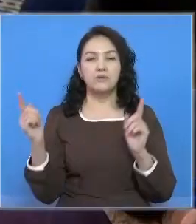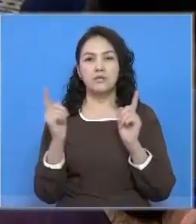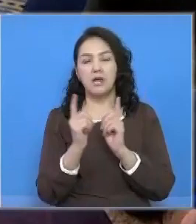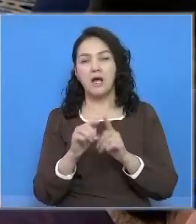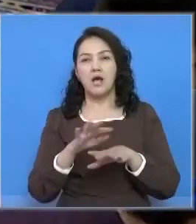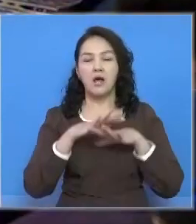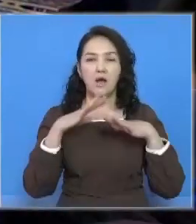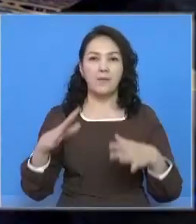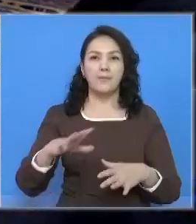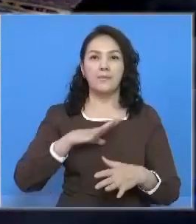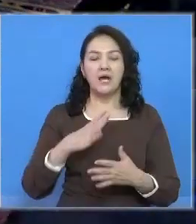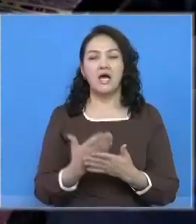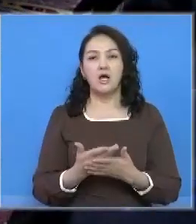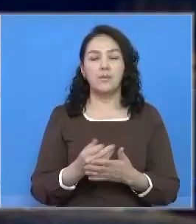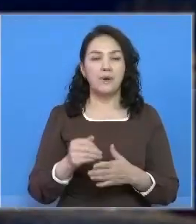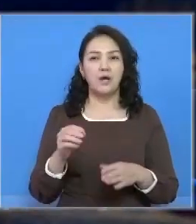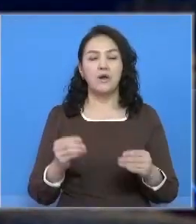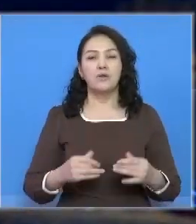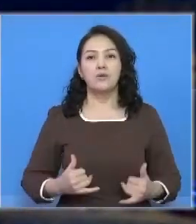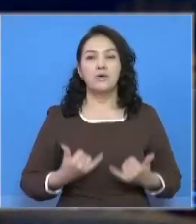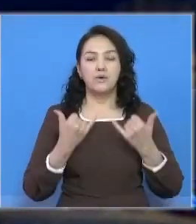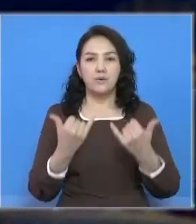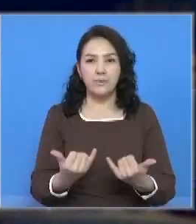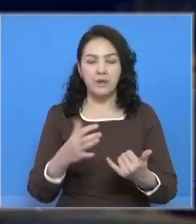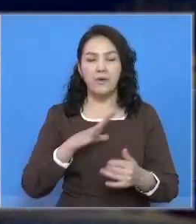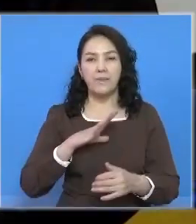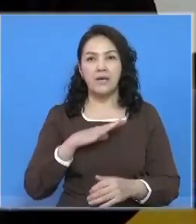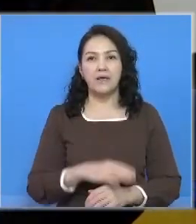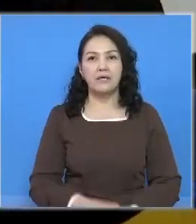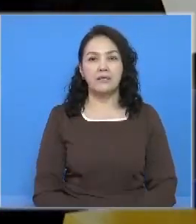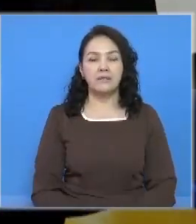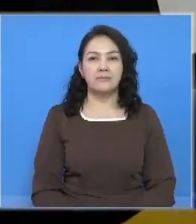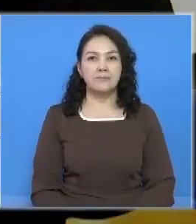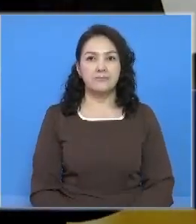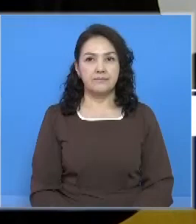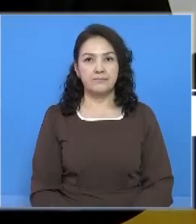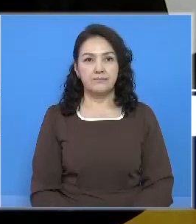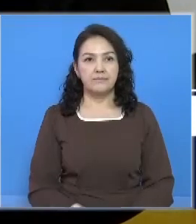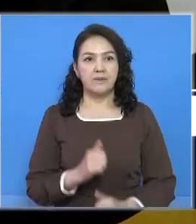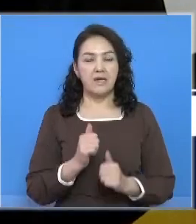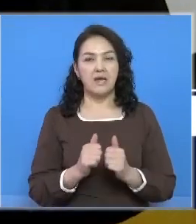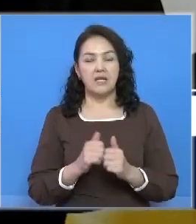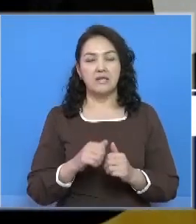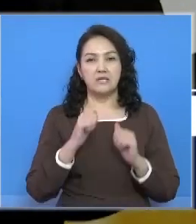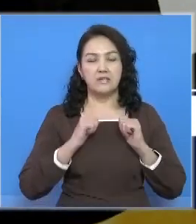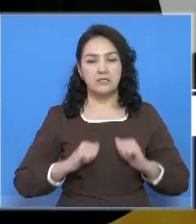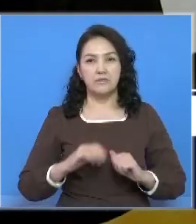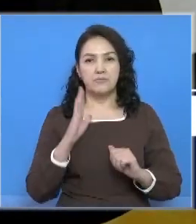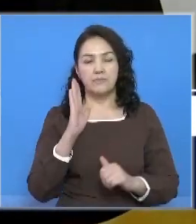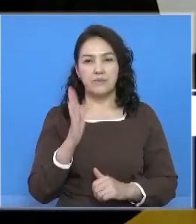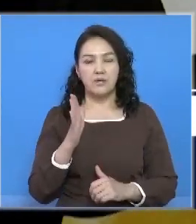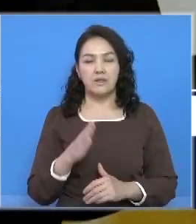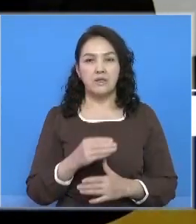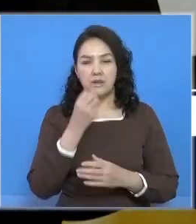болмады. Жиылғандарды аймақ басшысы мүбәрәк түнмен құттықтап, ыстық лебізін жеткізді. Әрбір Аллаға құлшылық етіп, жақсылығын